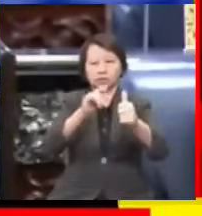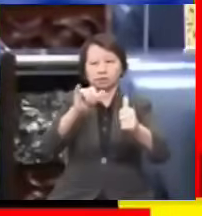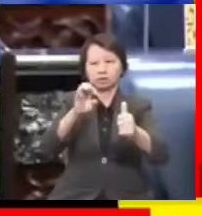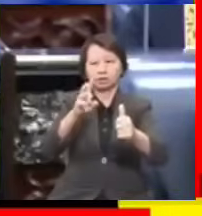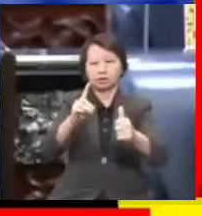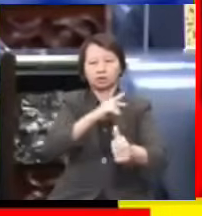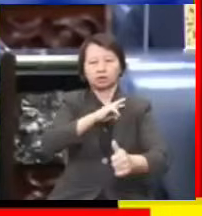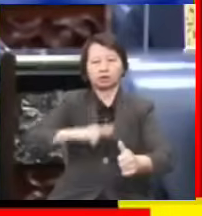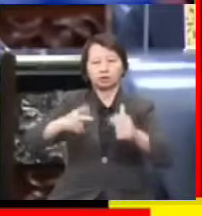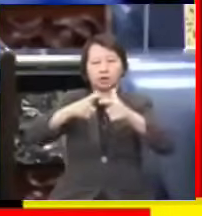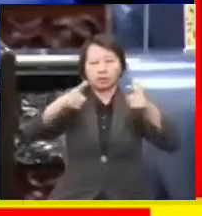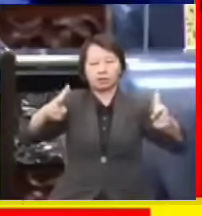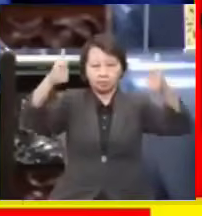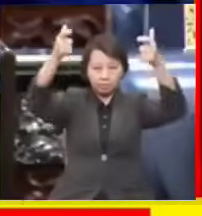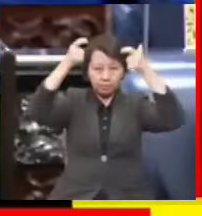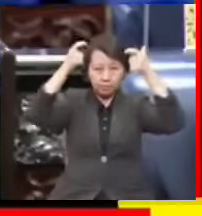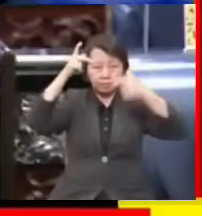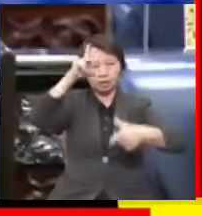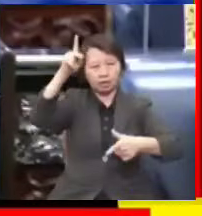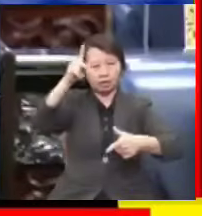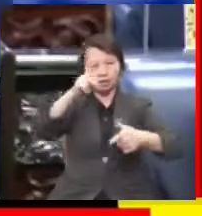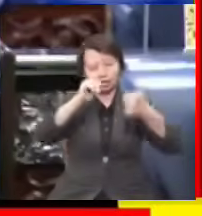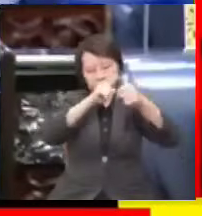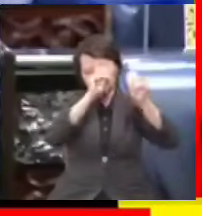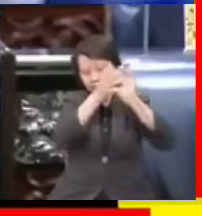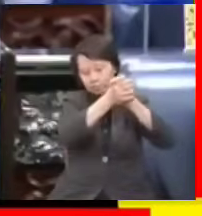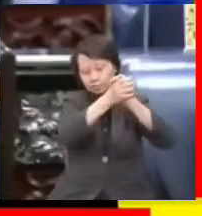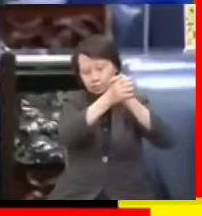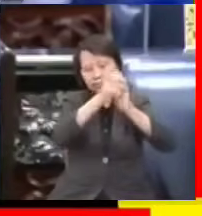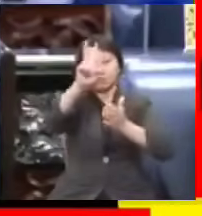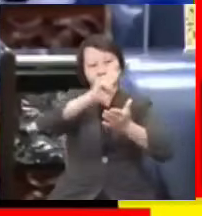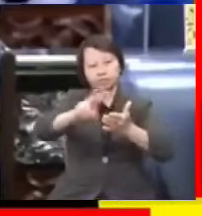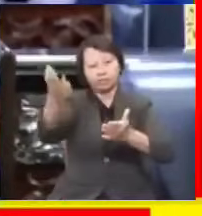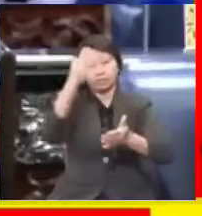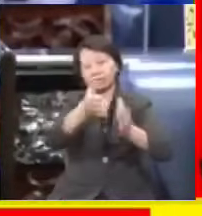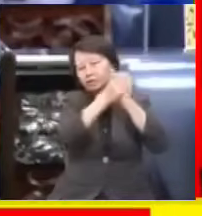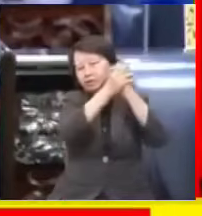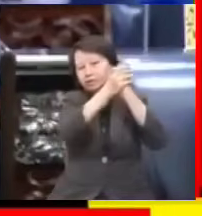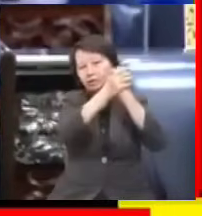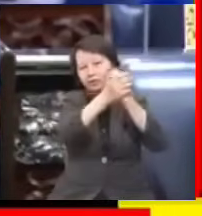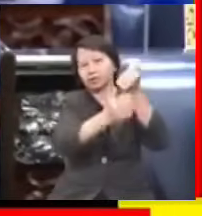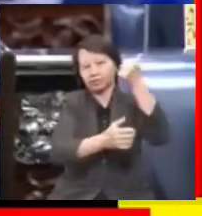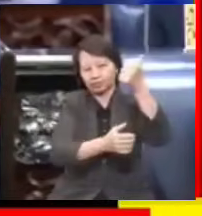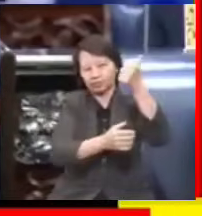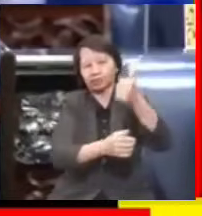bagi darjah kebesaran Mahkota Kelantan 2 minggu lepas.